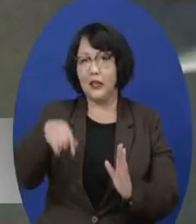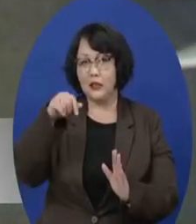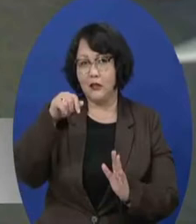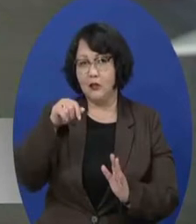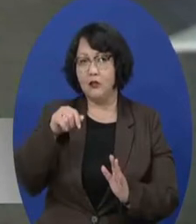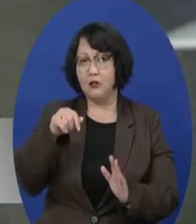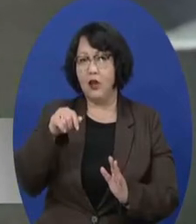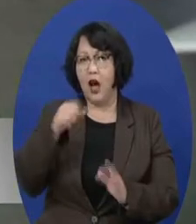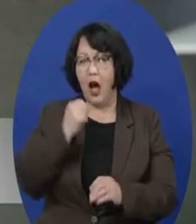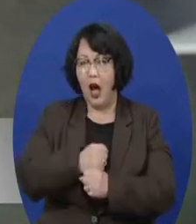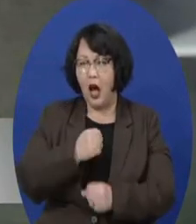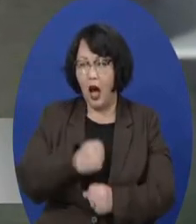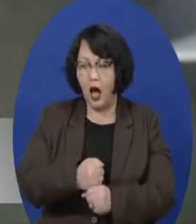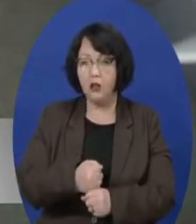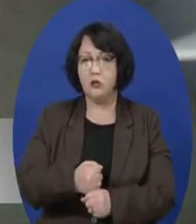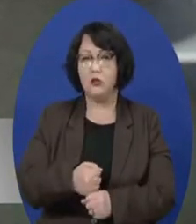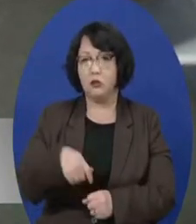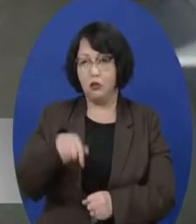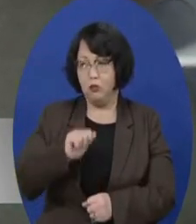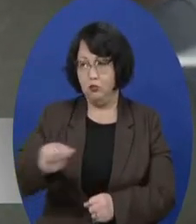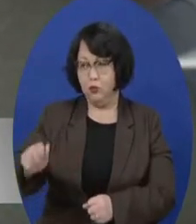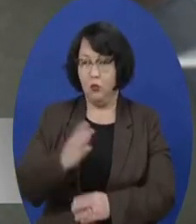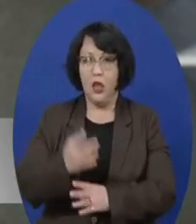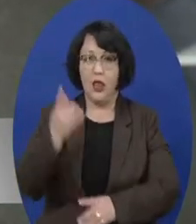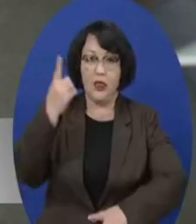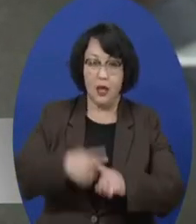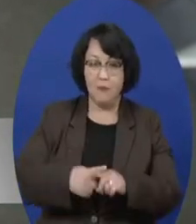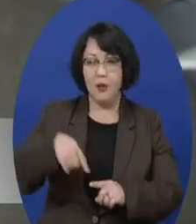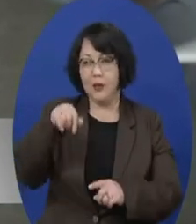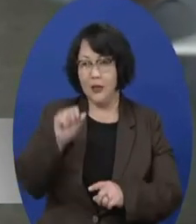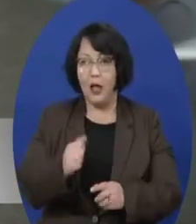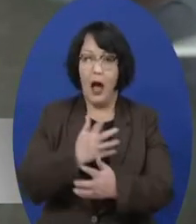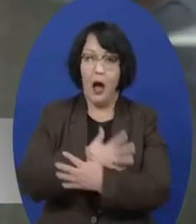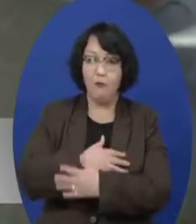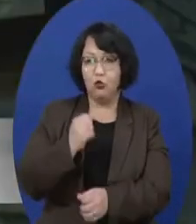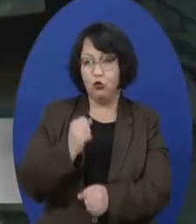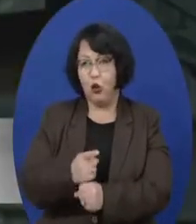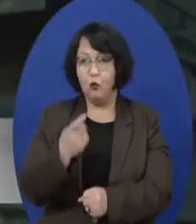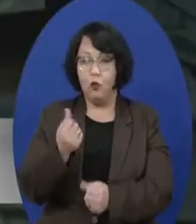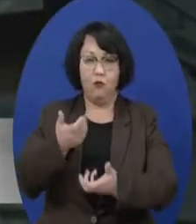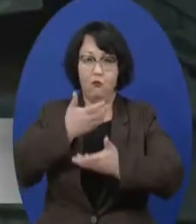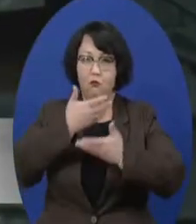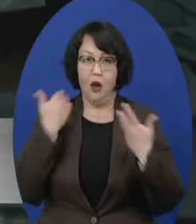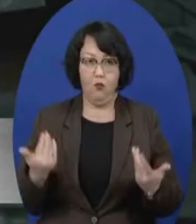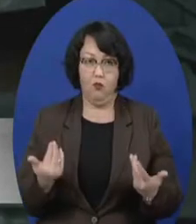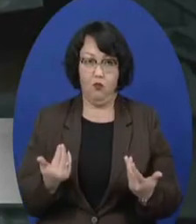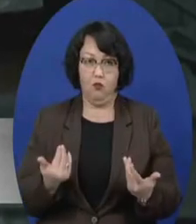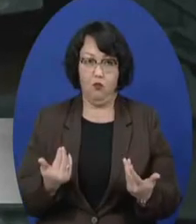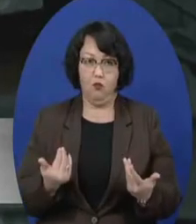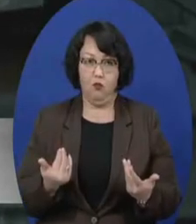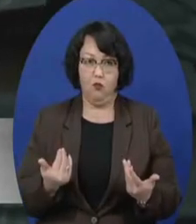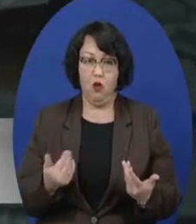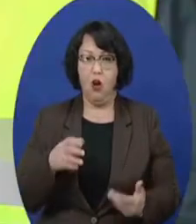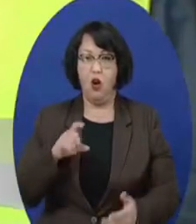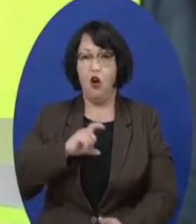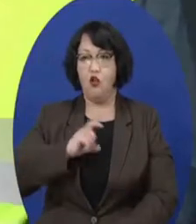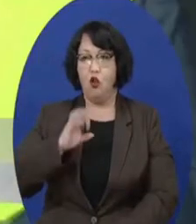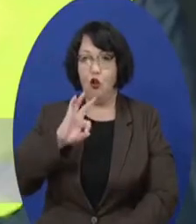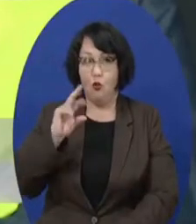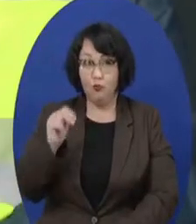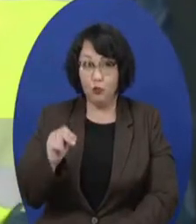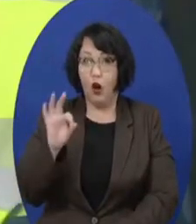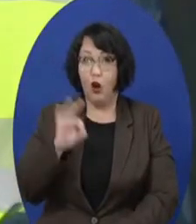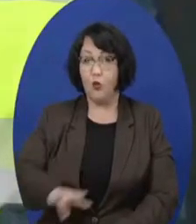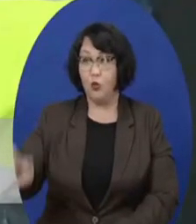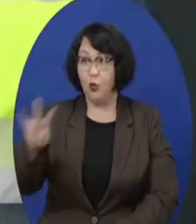уу гэхээс нөгөө нэмэгдэл хөлс, нөгөө амралтын мөнгө одоо тийм юмнууд огт байхгүй. Ер нь бол өмчийн хэлбэрийг орон нутгаас